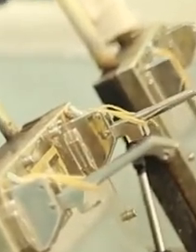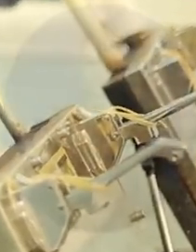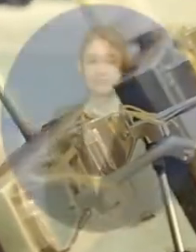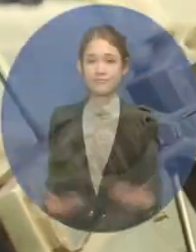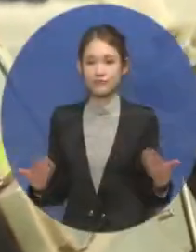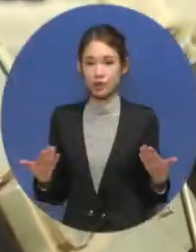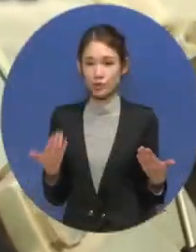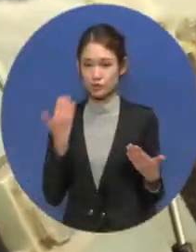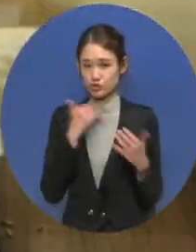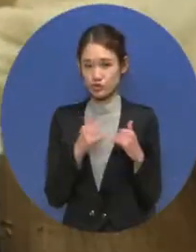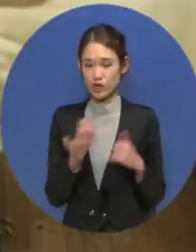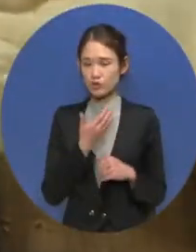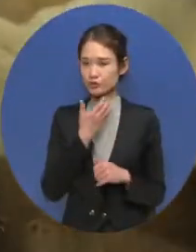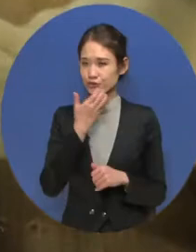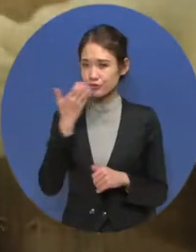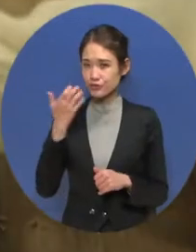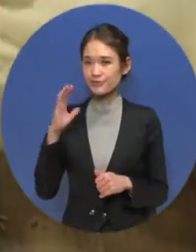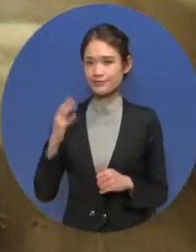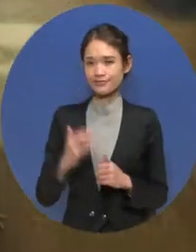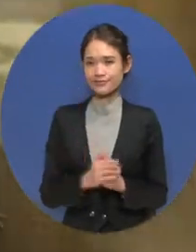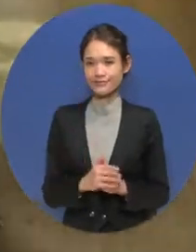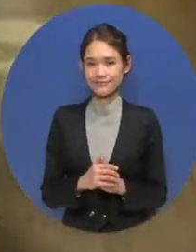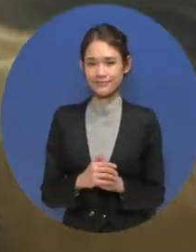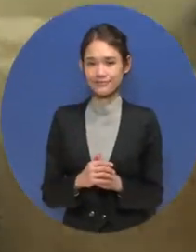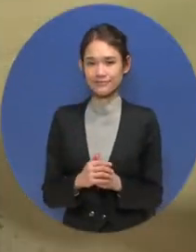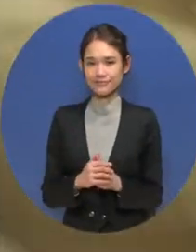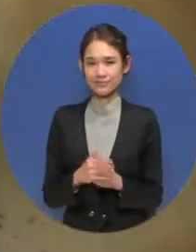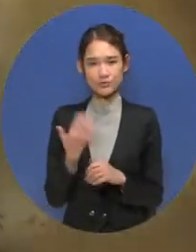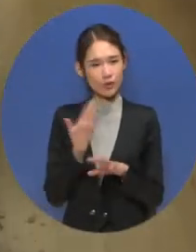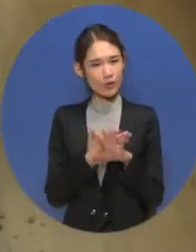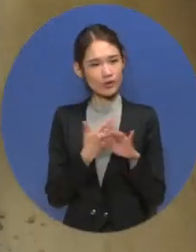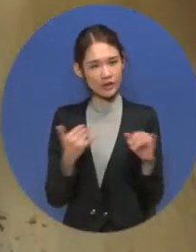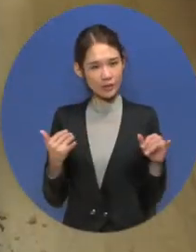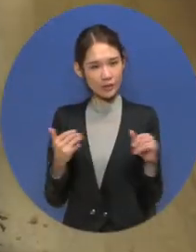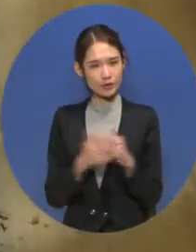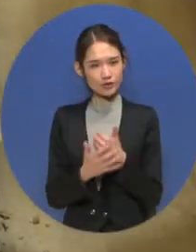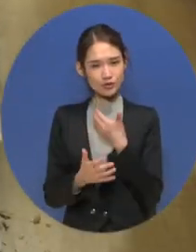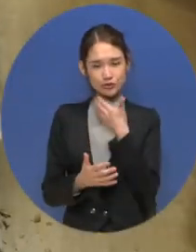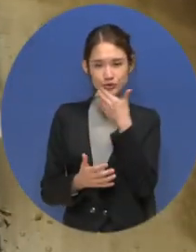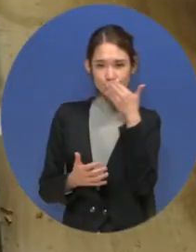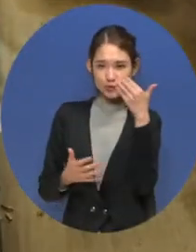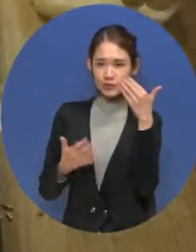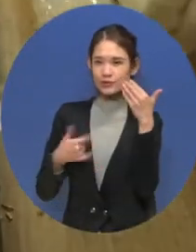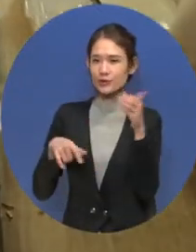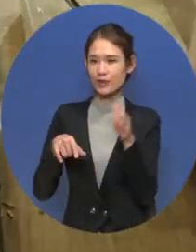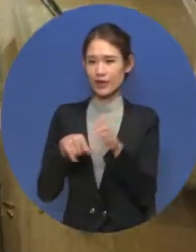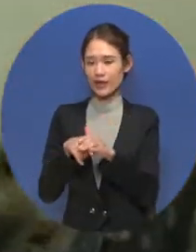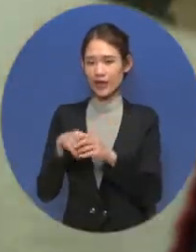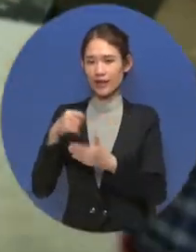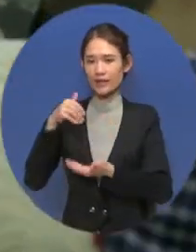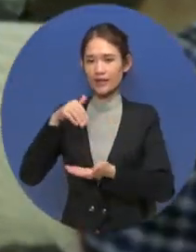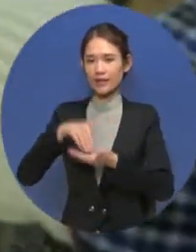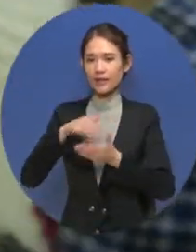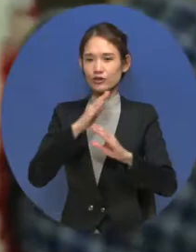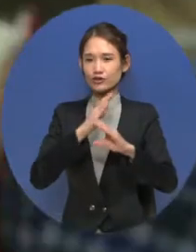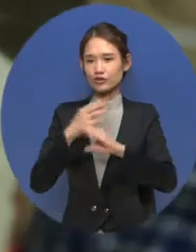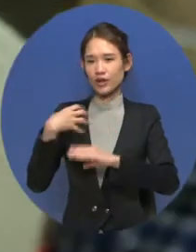직업은 누군가에게 꿈이 되기도 하고 또 누군가에게는 꿈으로 향하는 디딤돌이 되기도